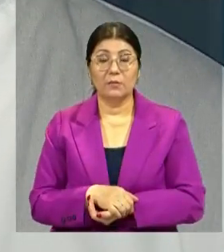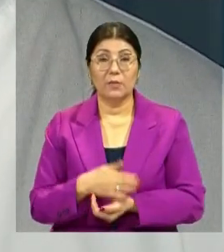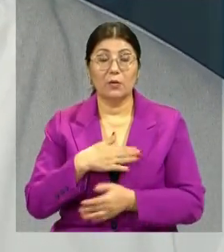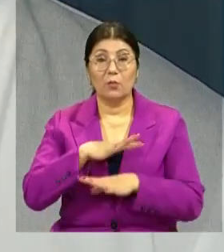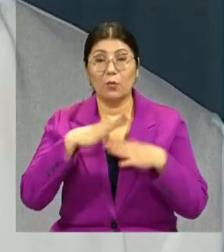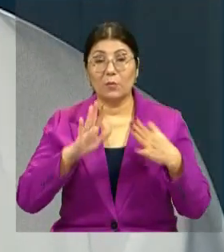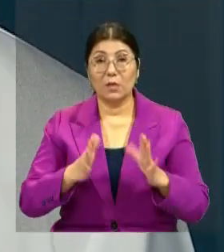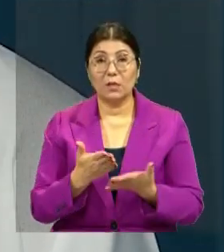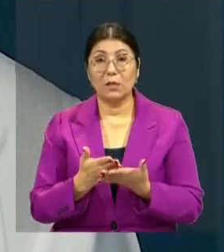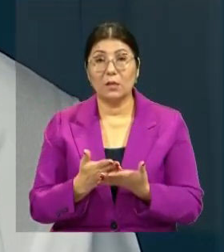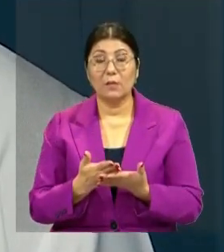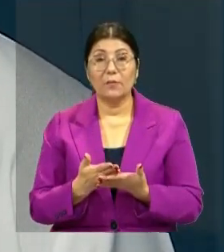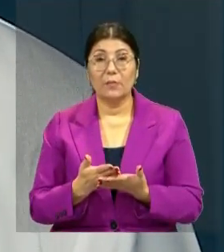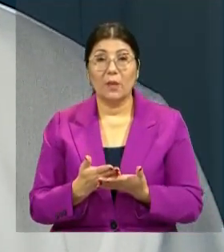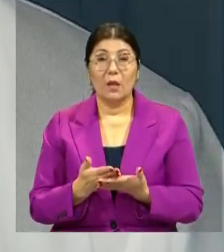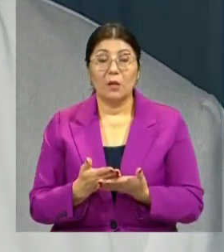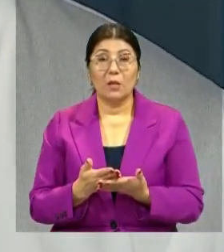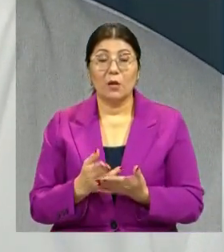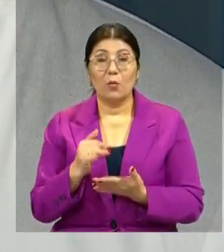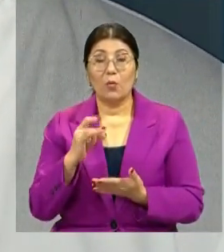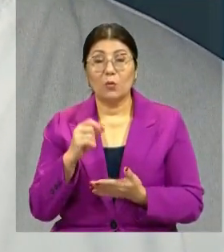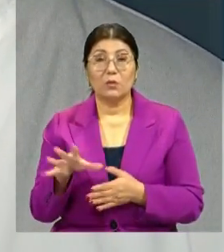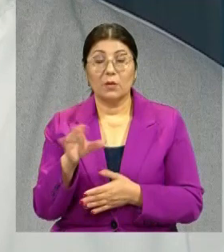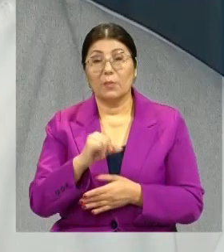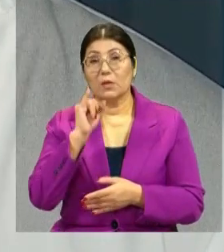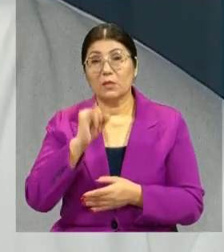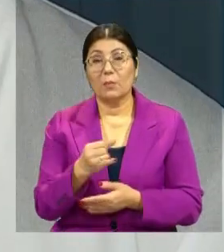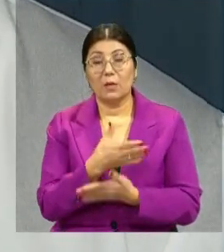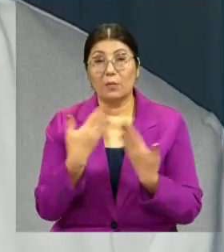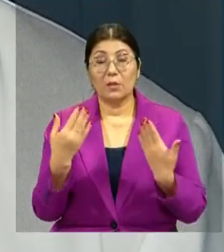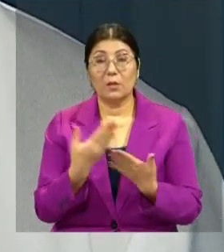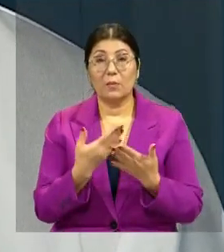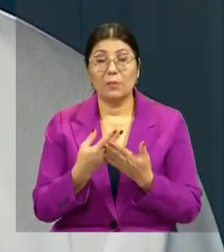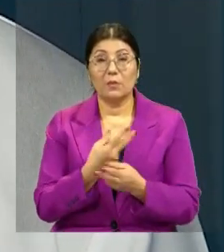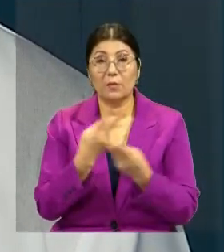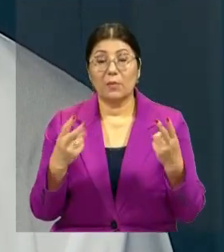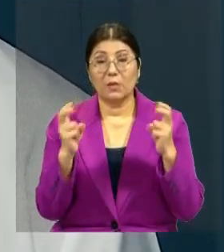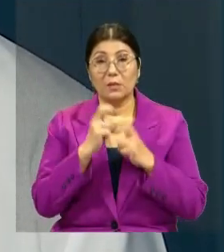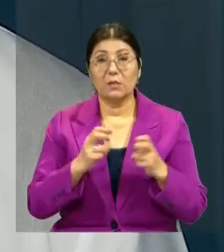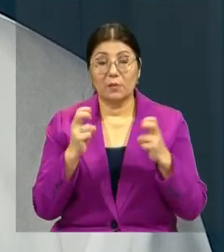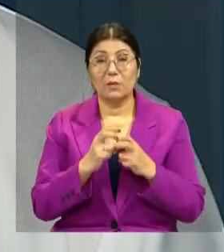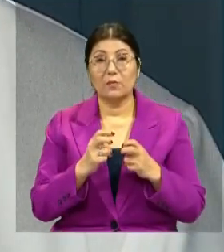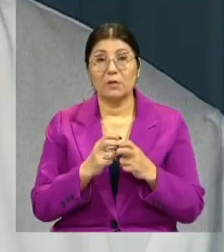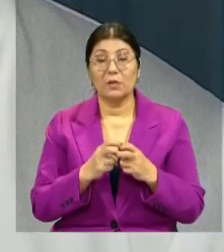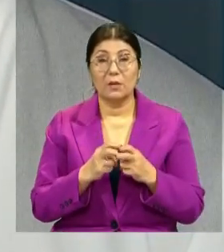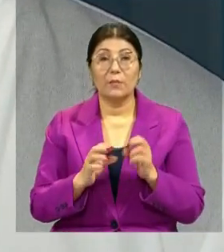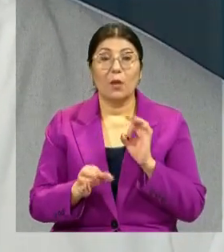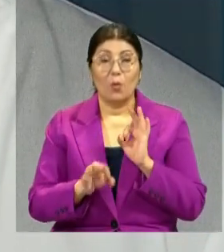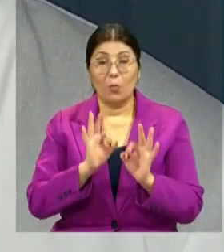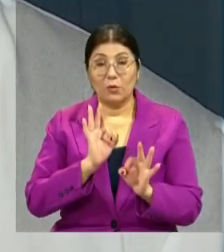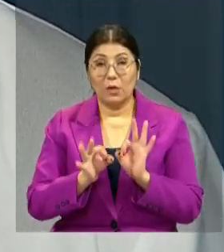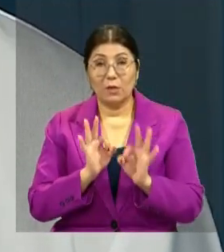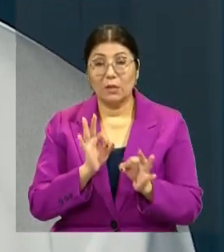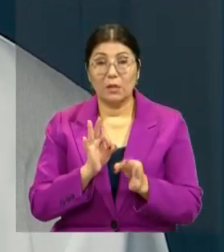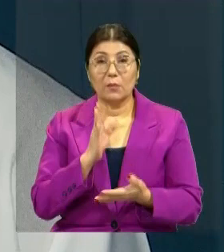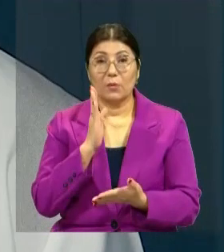жағдайда курстардың барлығын жаман демеймін. Егер де оларды қарап тексеріп алатын болсақ, яғни курстардың адам өміріне